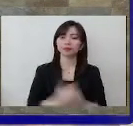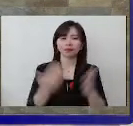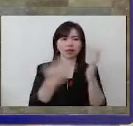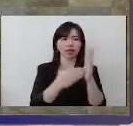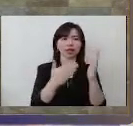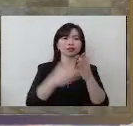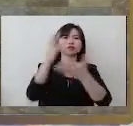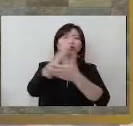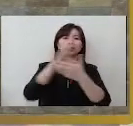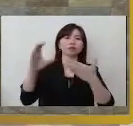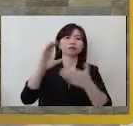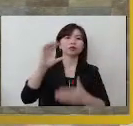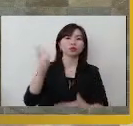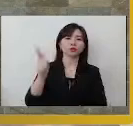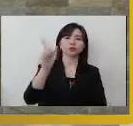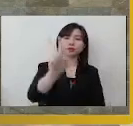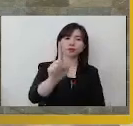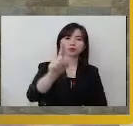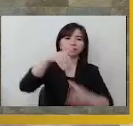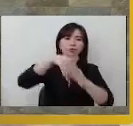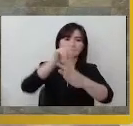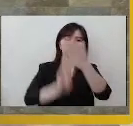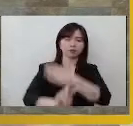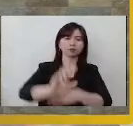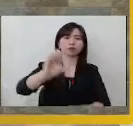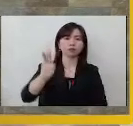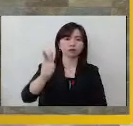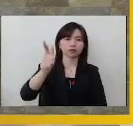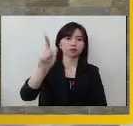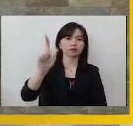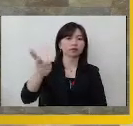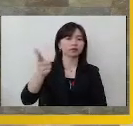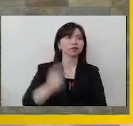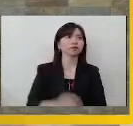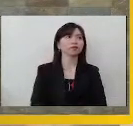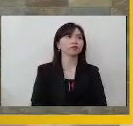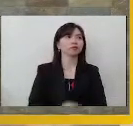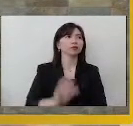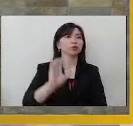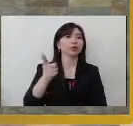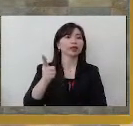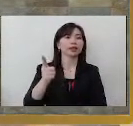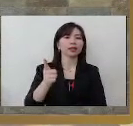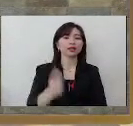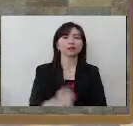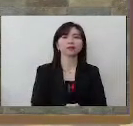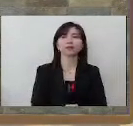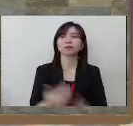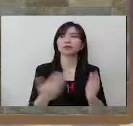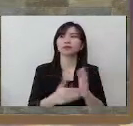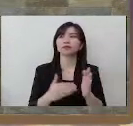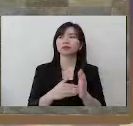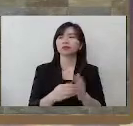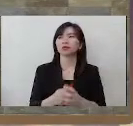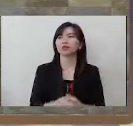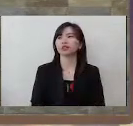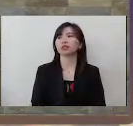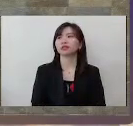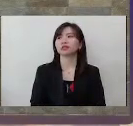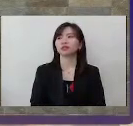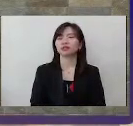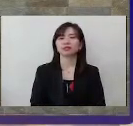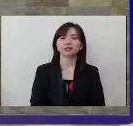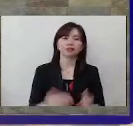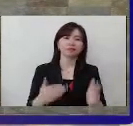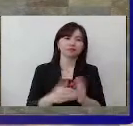Proverbs chapter number 21 in verse number 20, I'm going to give you a message this morning na